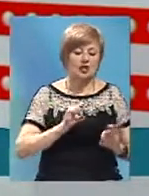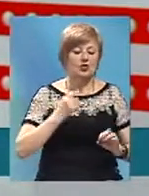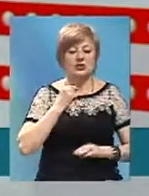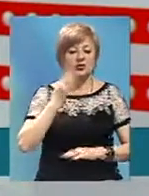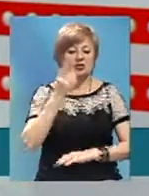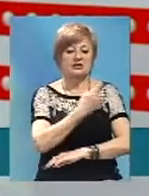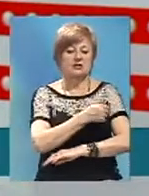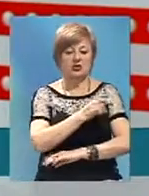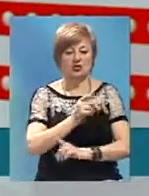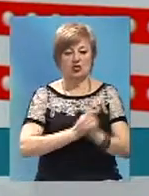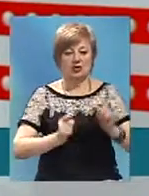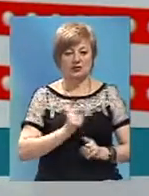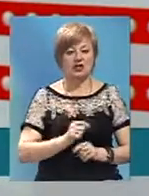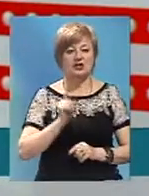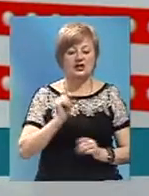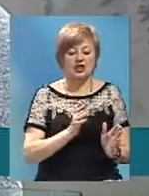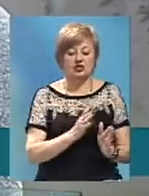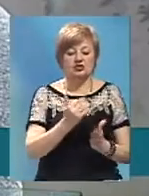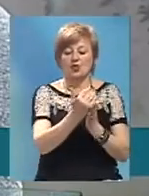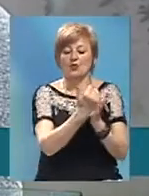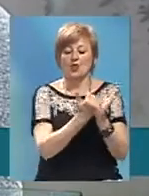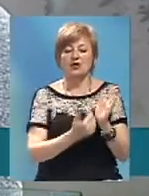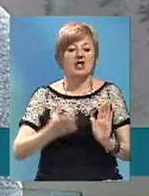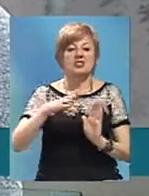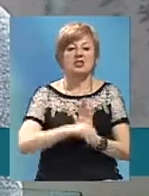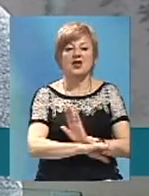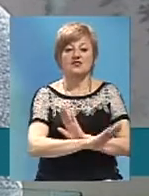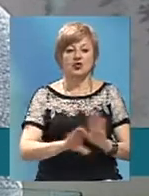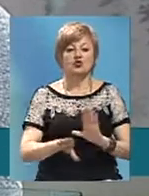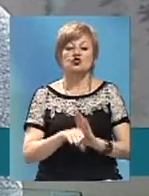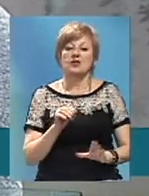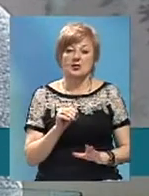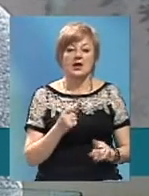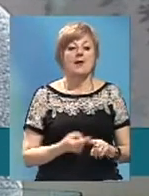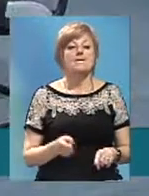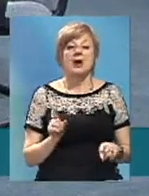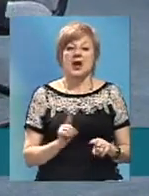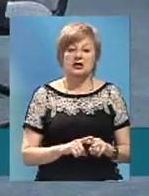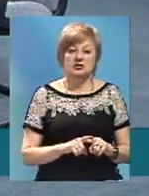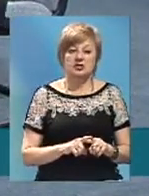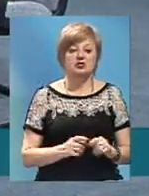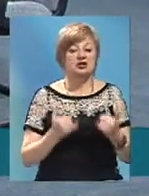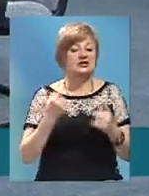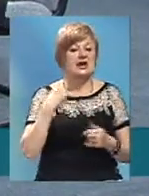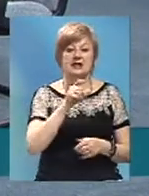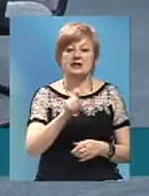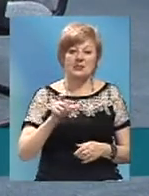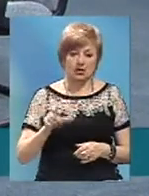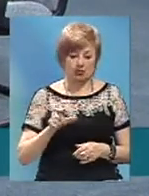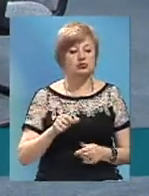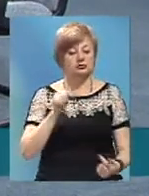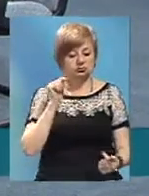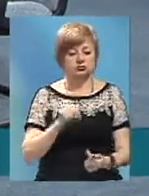реформу, і ніколи навіть в порядок денний не включать виборчу. Тому для Запоріжжя характерно